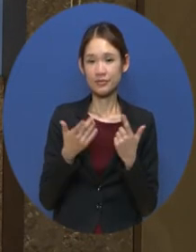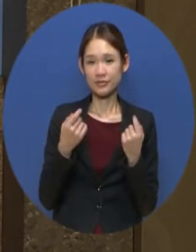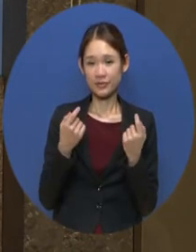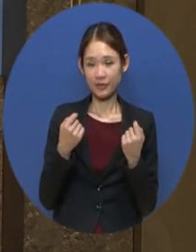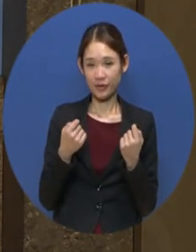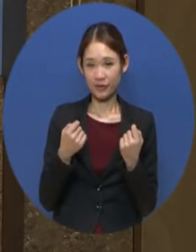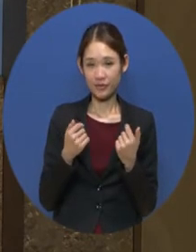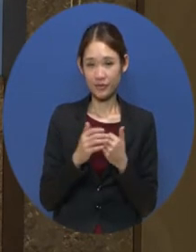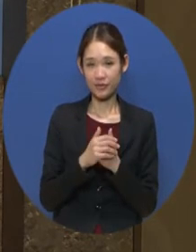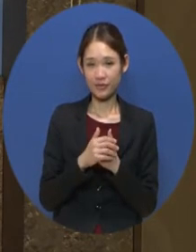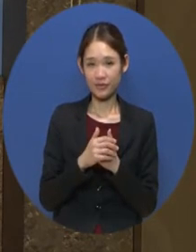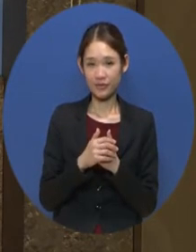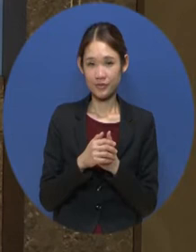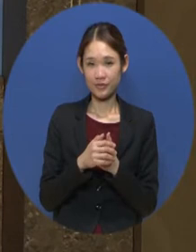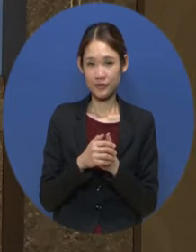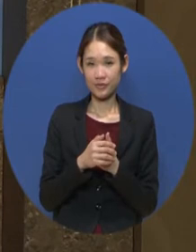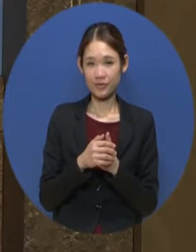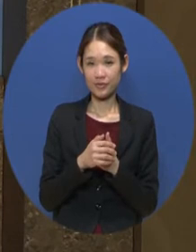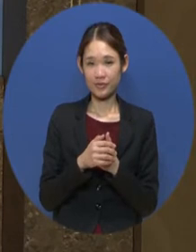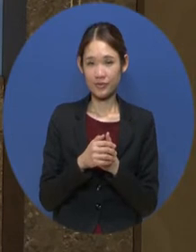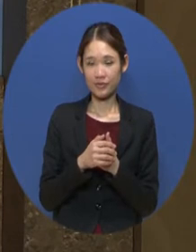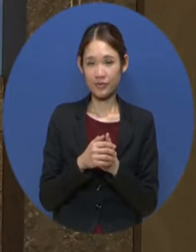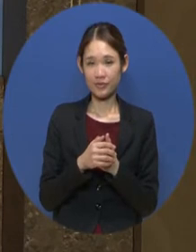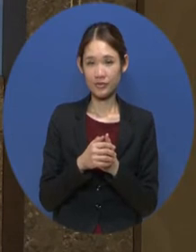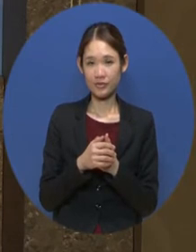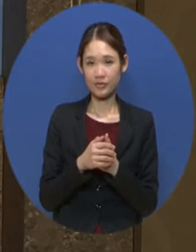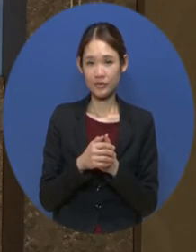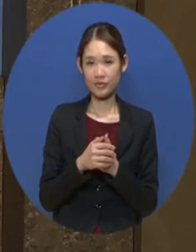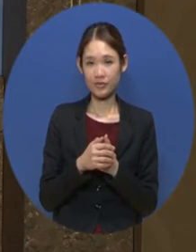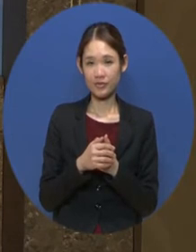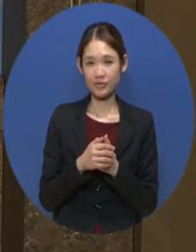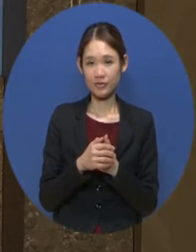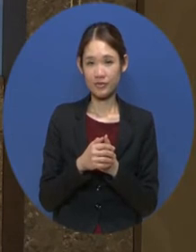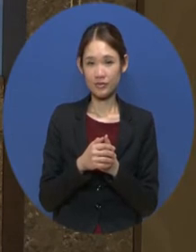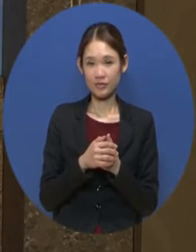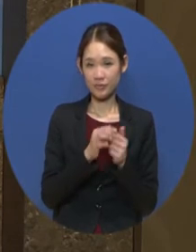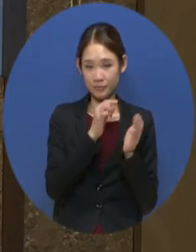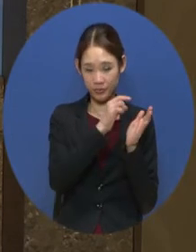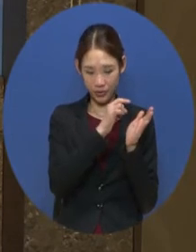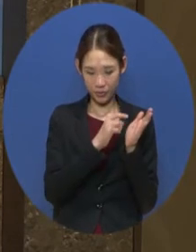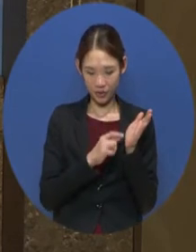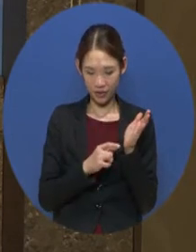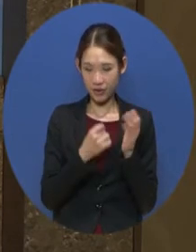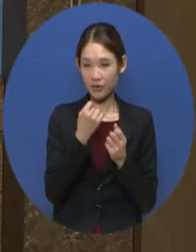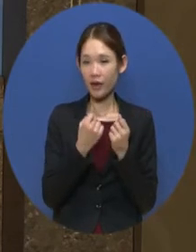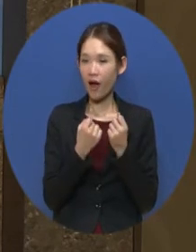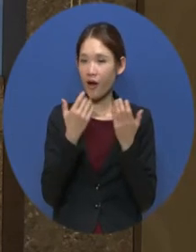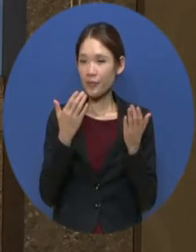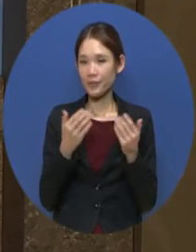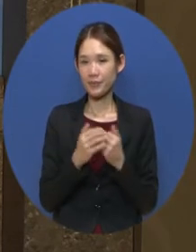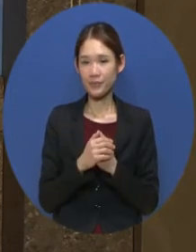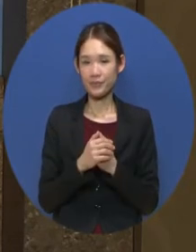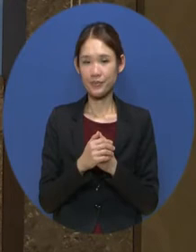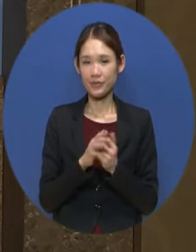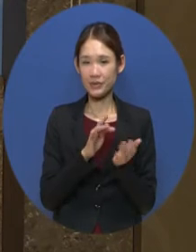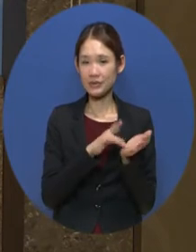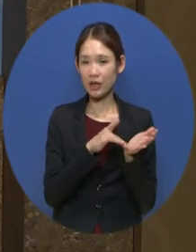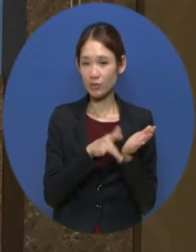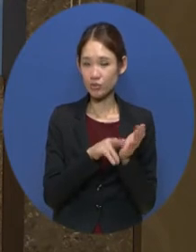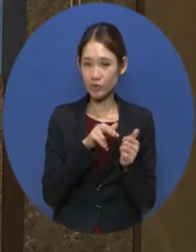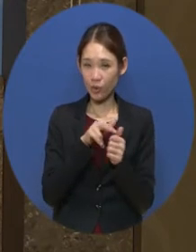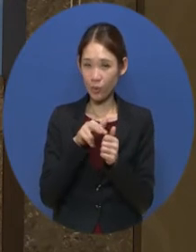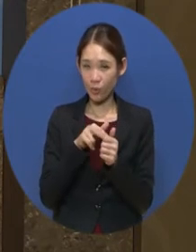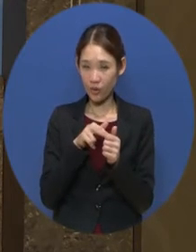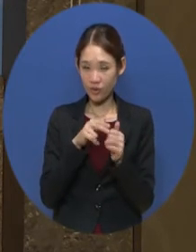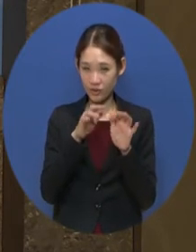식으로 처방전 미약품 검색. 네. 몇 가지 메뉴들이 있는데 네. 잠깐 설명을 드리면은 의약품 정보 검색은